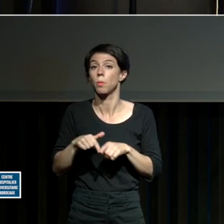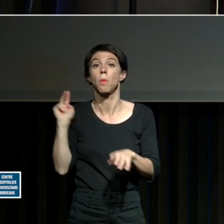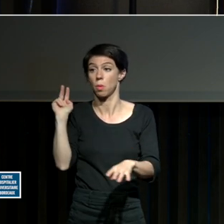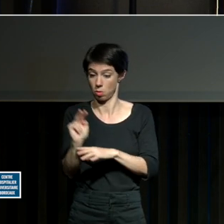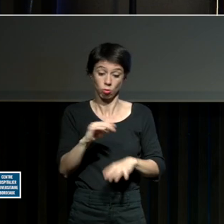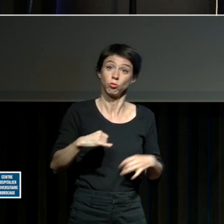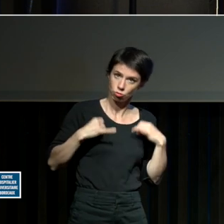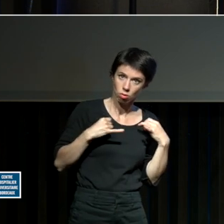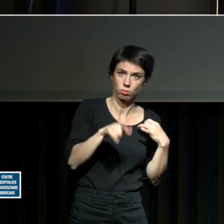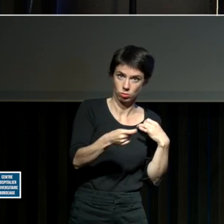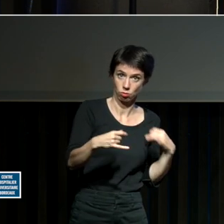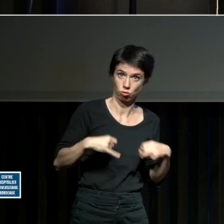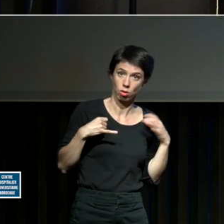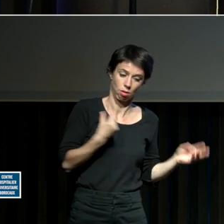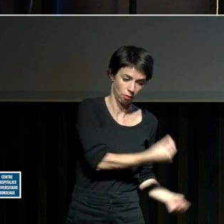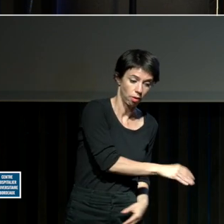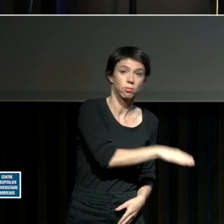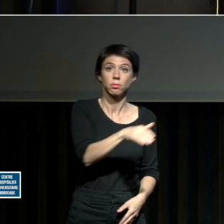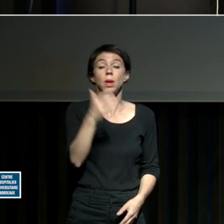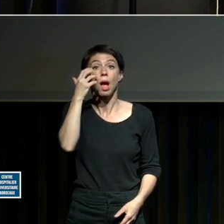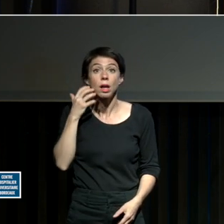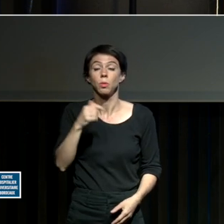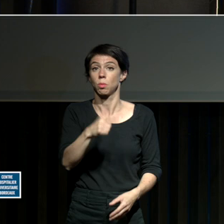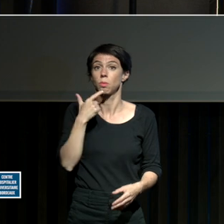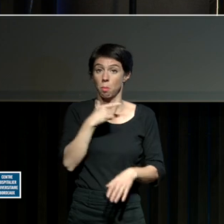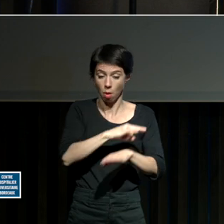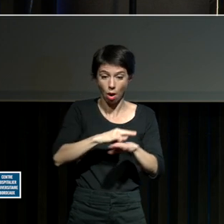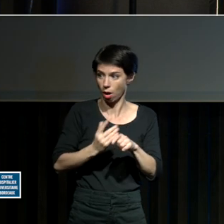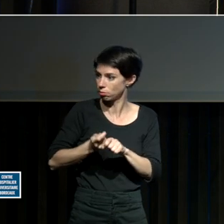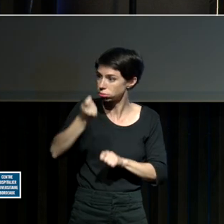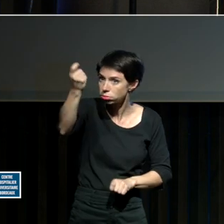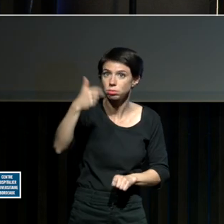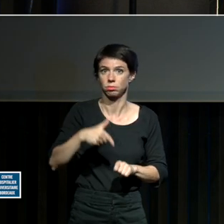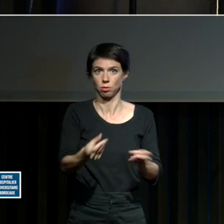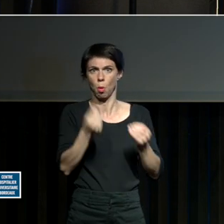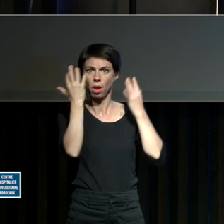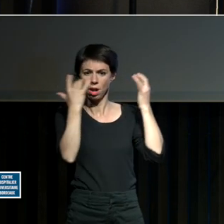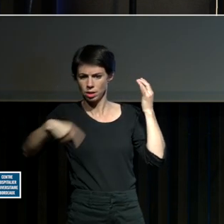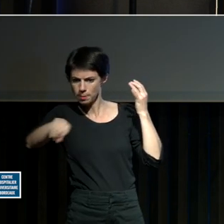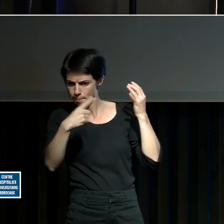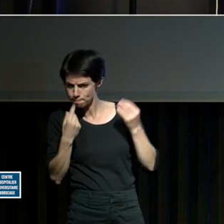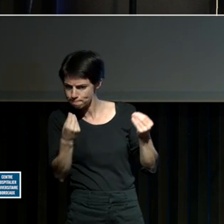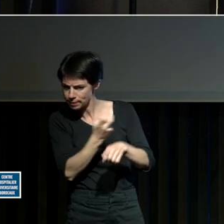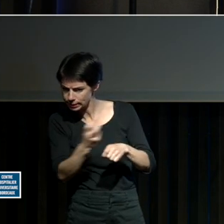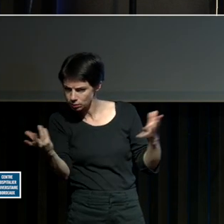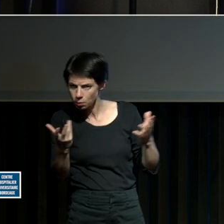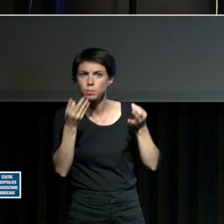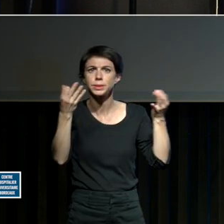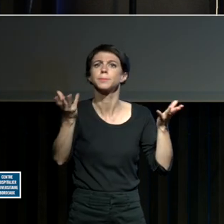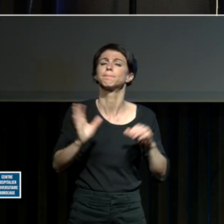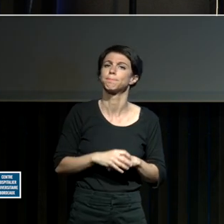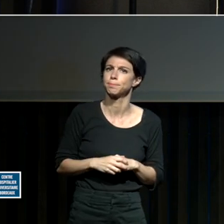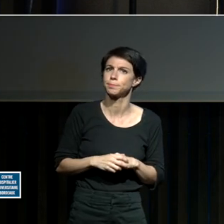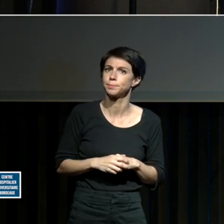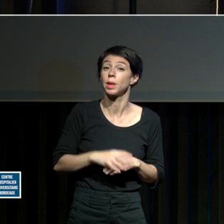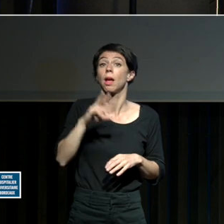les plus jeunes et chez les jeunes enfants. Alors, quand on s'intéresse finalement aux données de la littérature, on